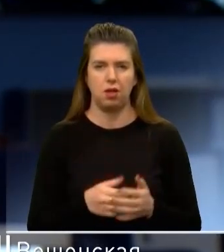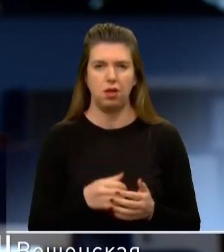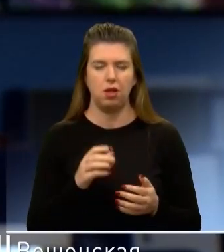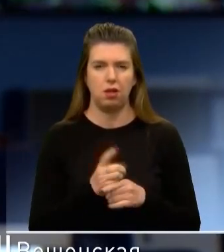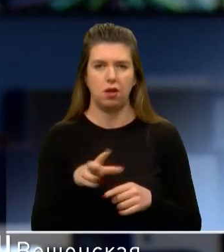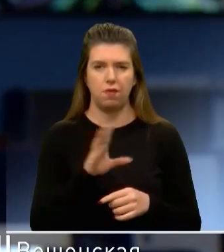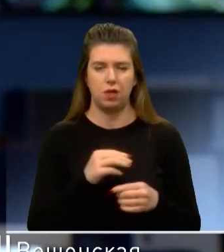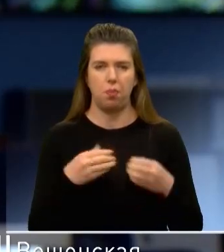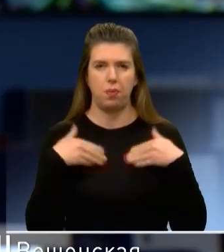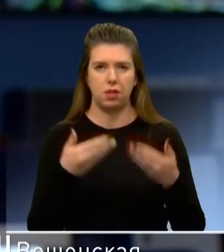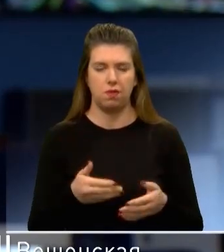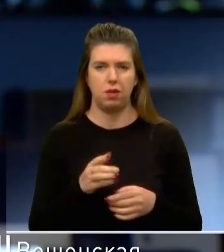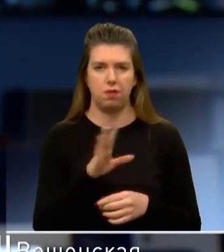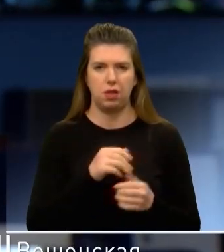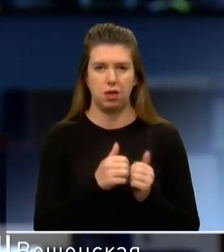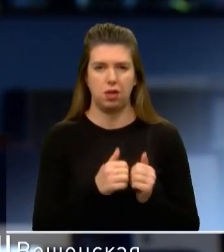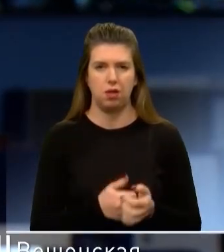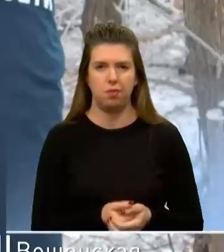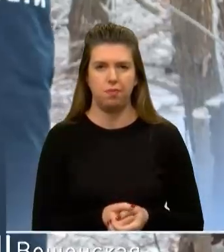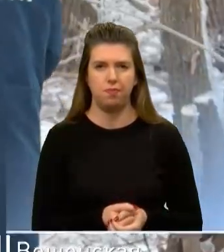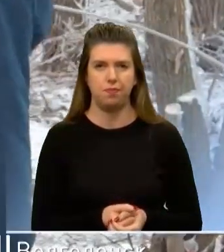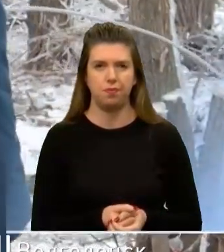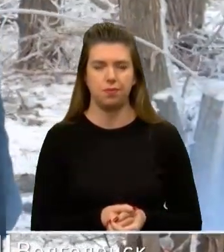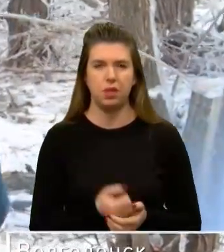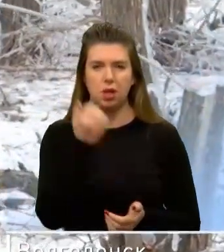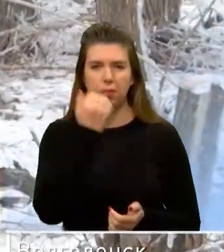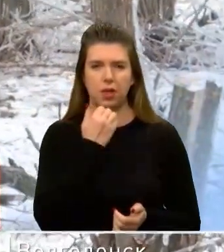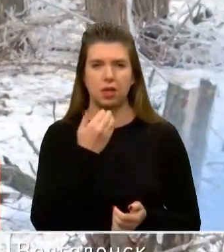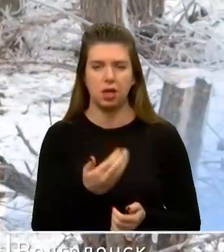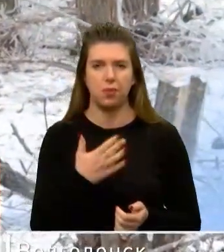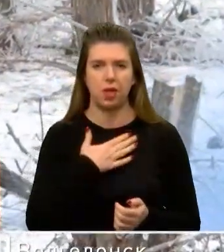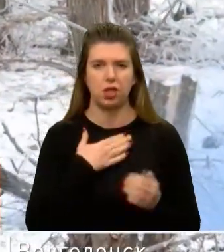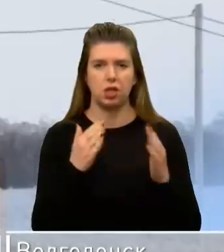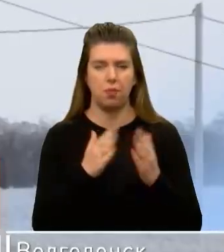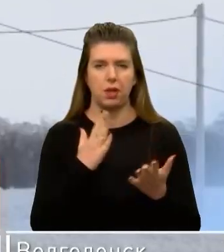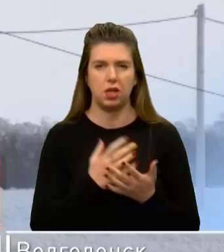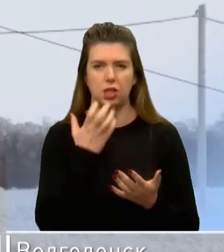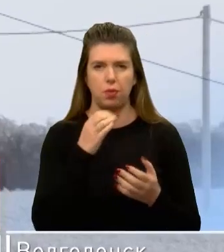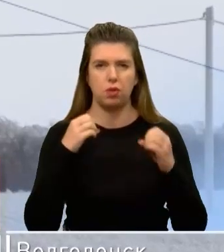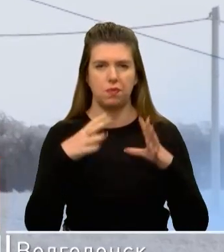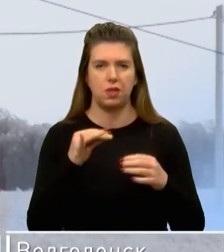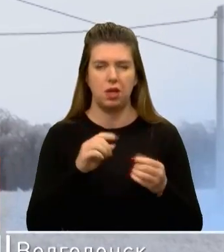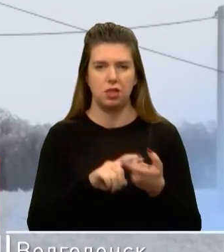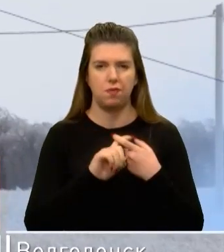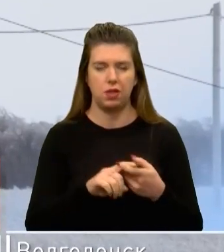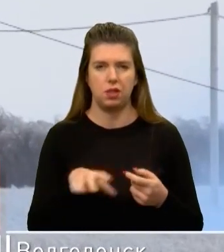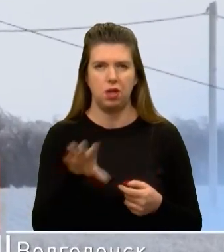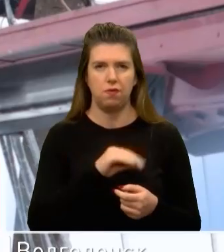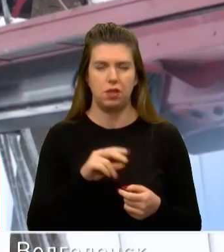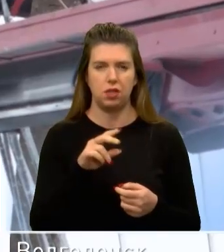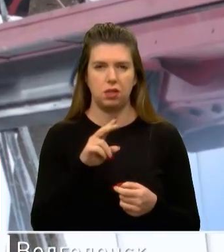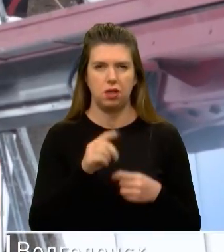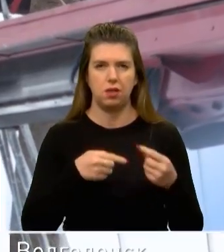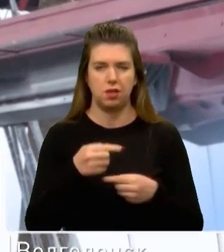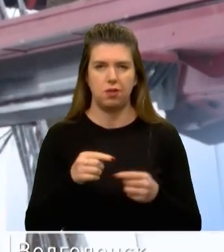церемонии поздравления Виктория слепченко благодаря им в наших домах есть тепло свет и связь Юрий Залесский из